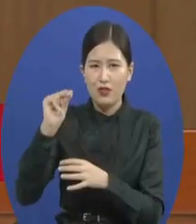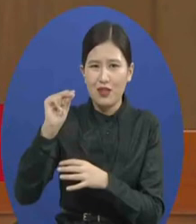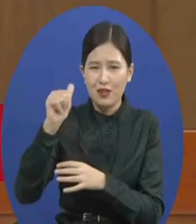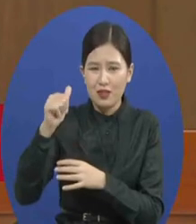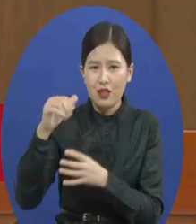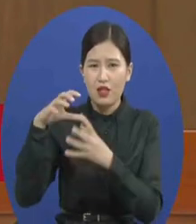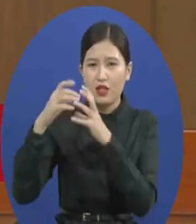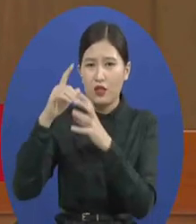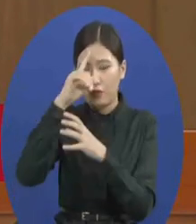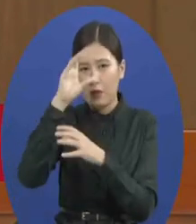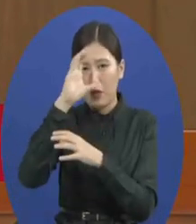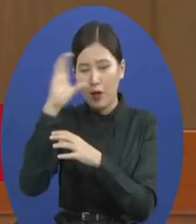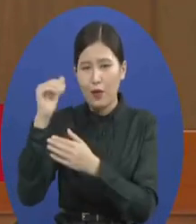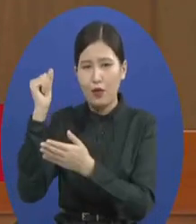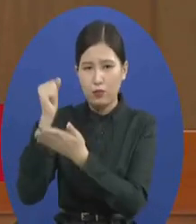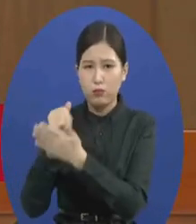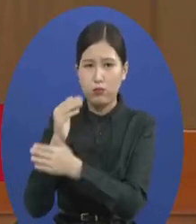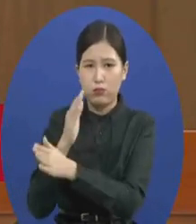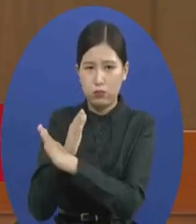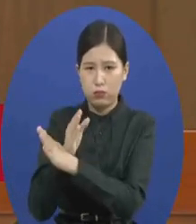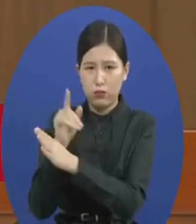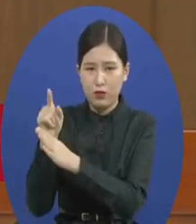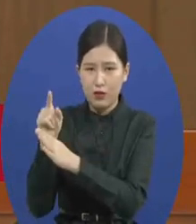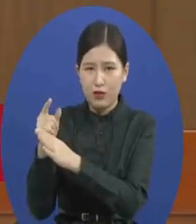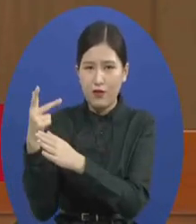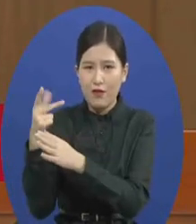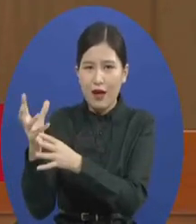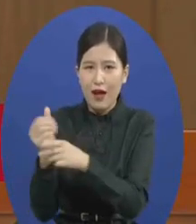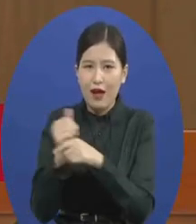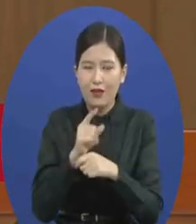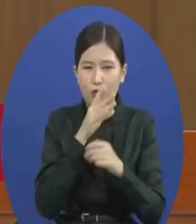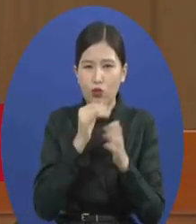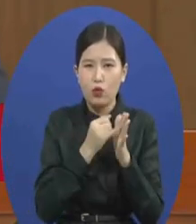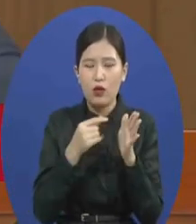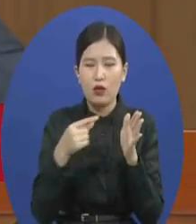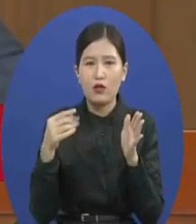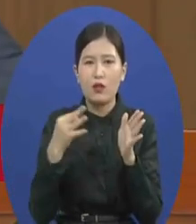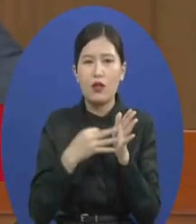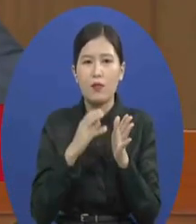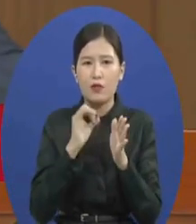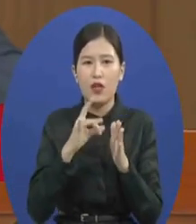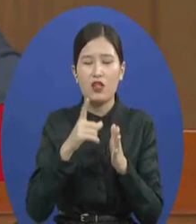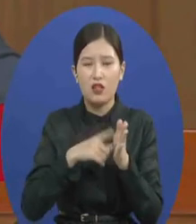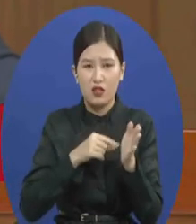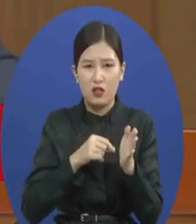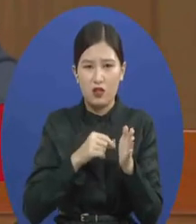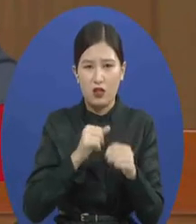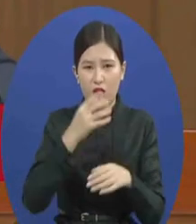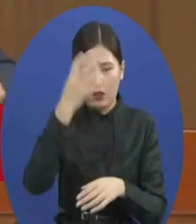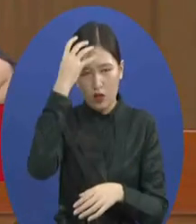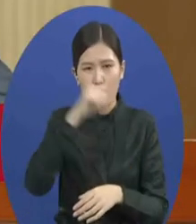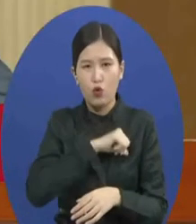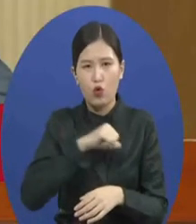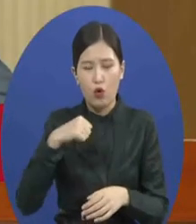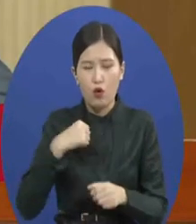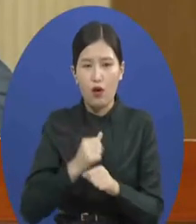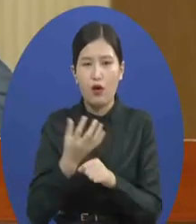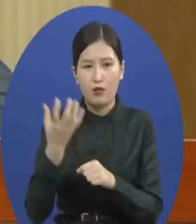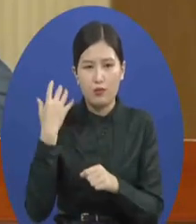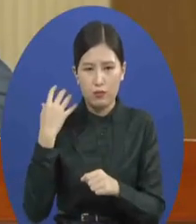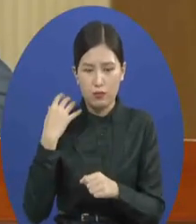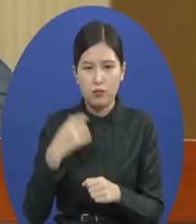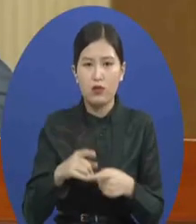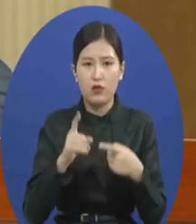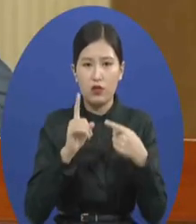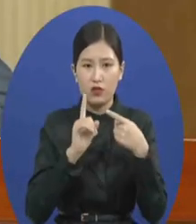одоо вакцинжуулах ажлыг одоо засгийн газар зохион байгуулж явуулна гэдэг одоо бас одоо иргэдэд илхий өсөж байна. Нэгдүгээрт нь бол бид